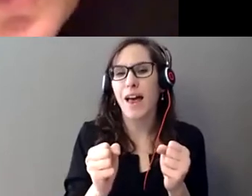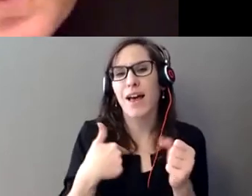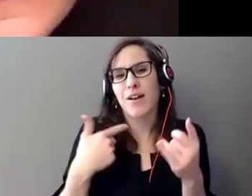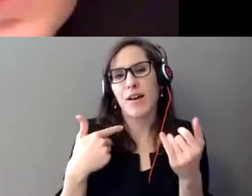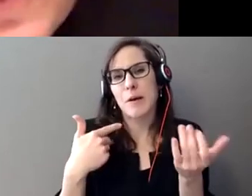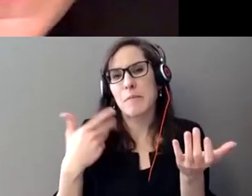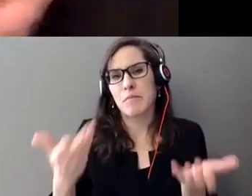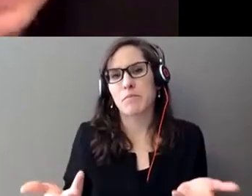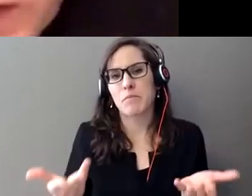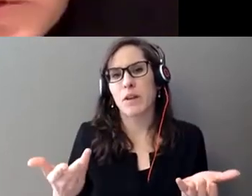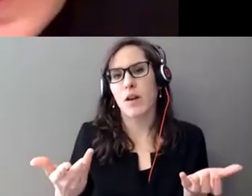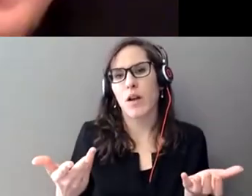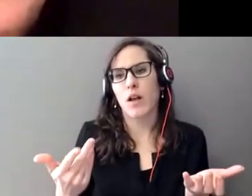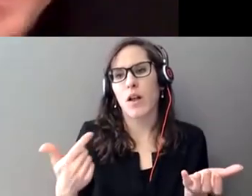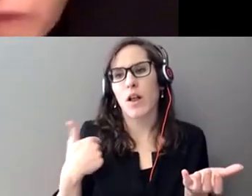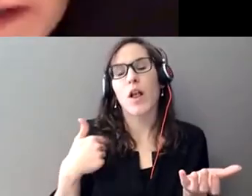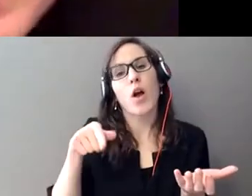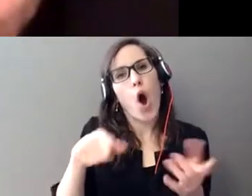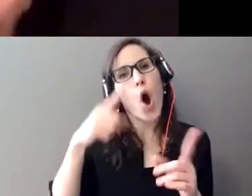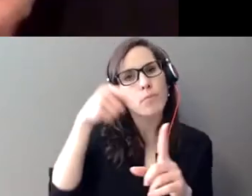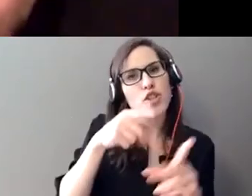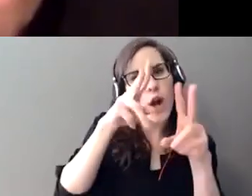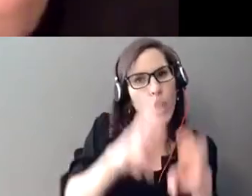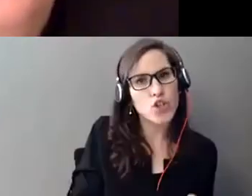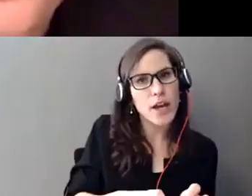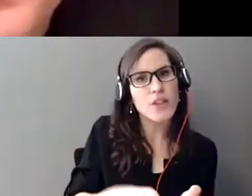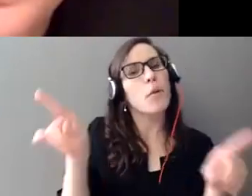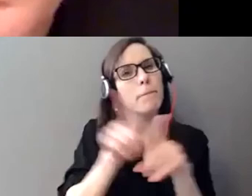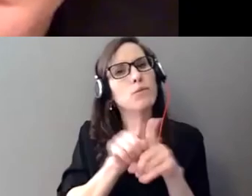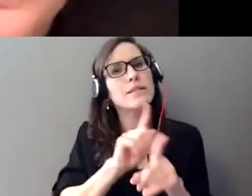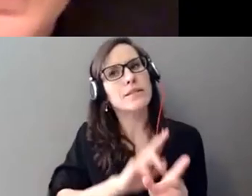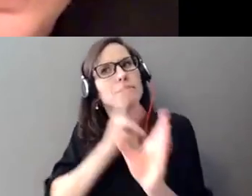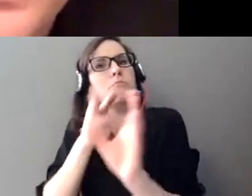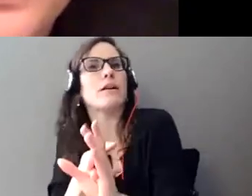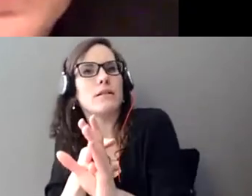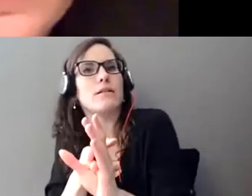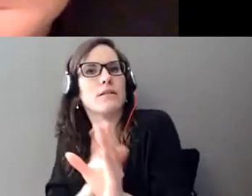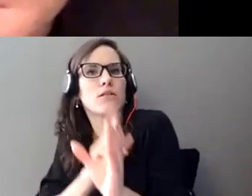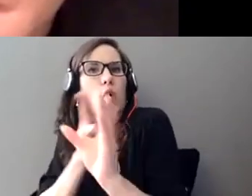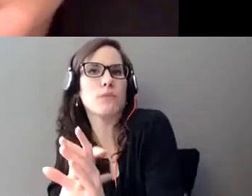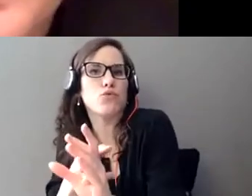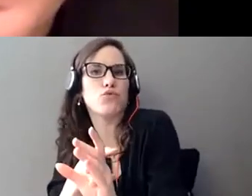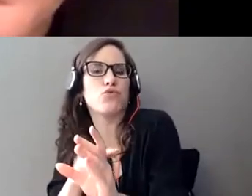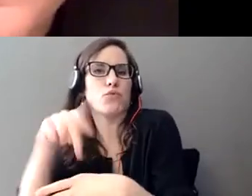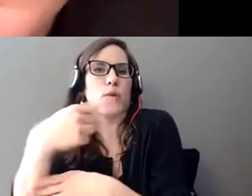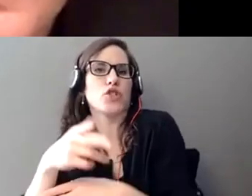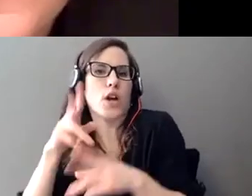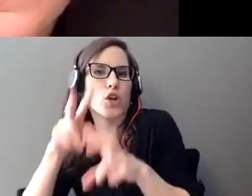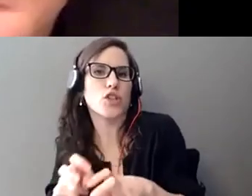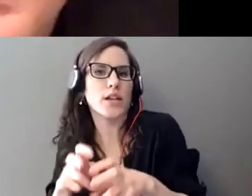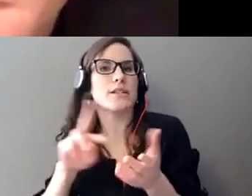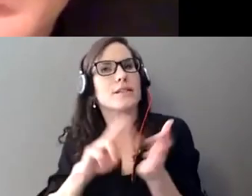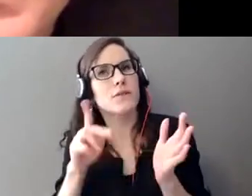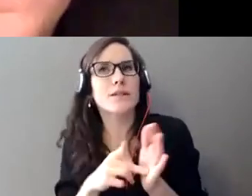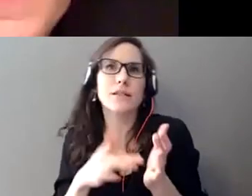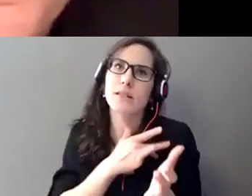sont pas seulement des objets de recherche mais sont contributrices au projet de recherche donc voilà les choses avancent